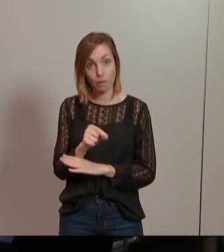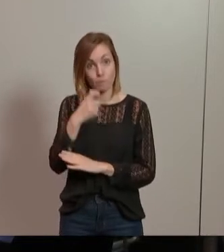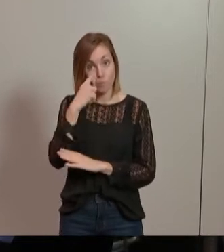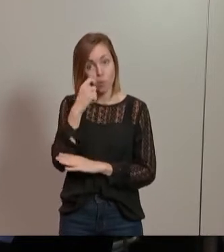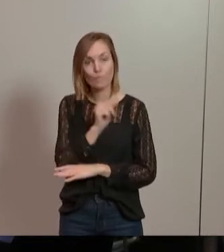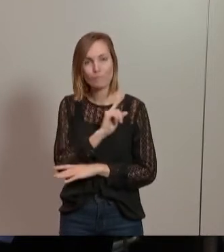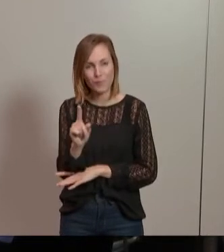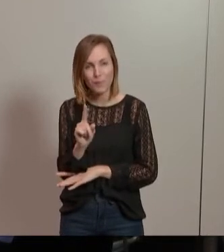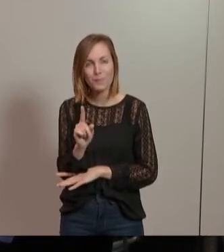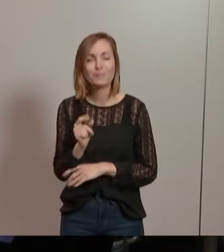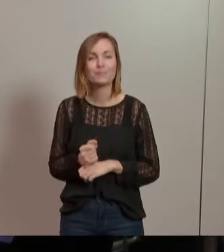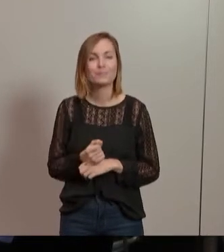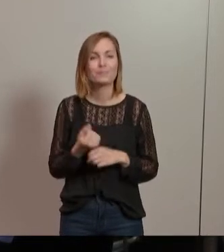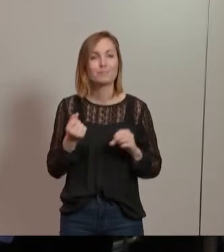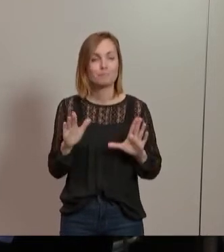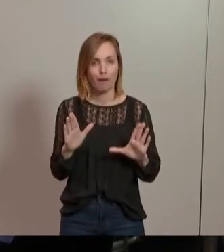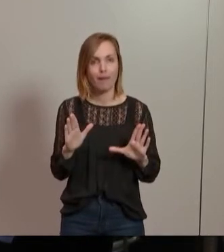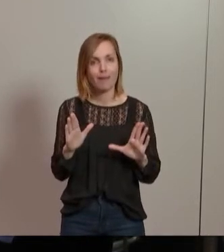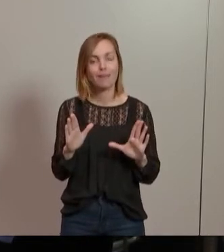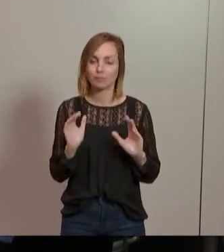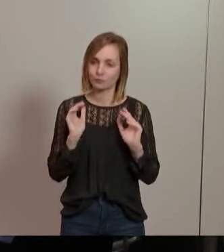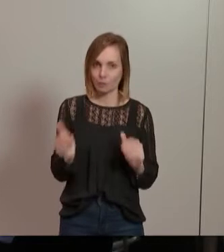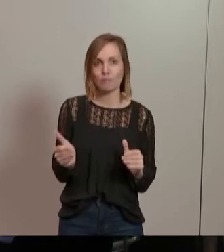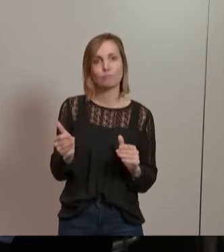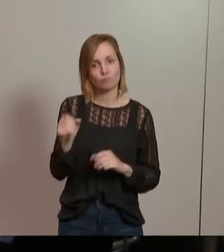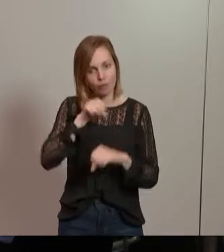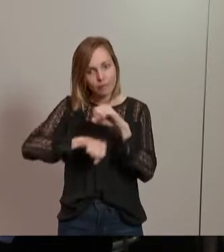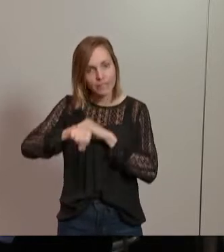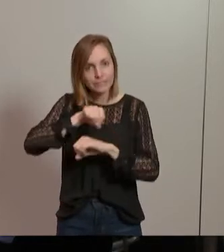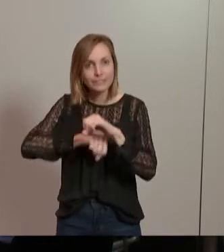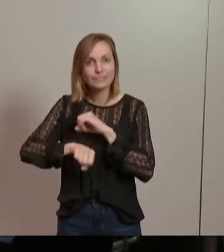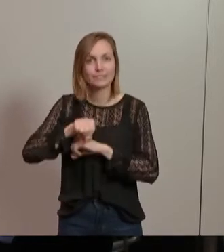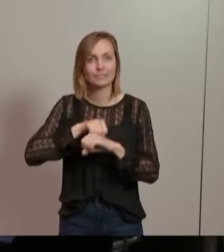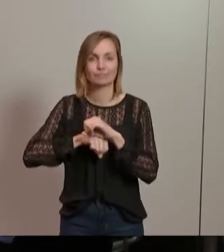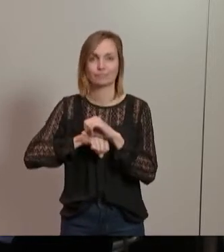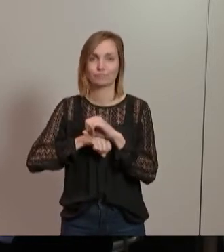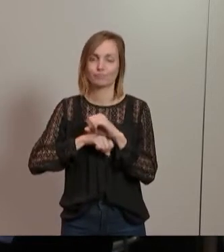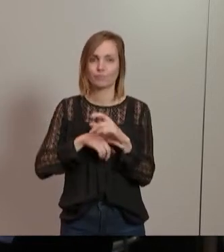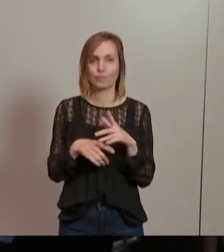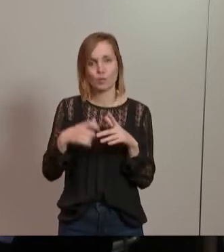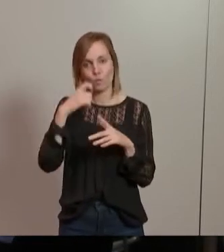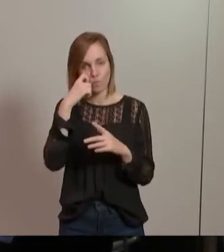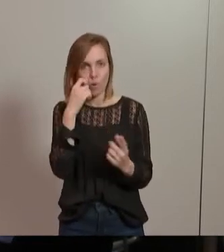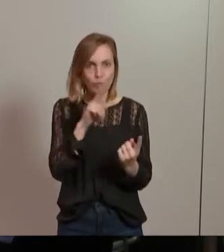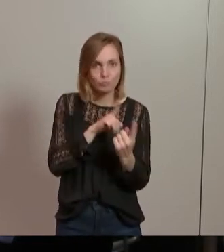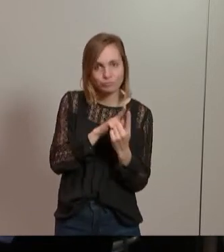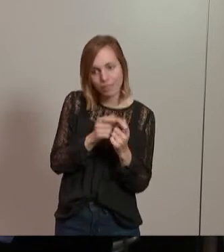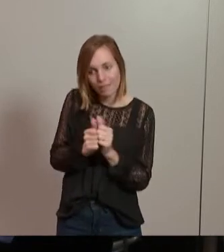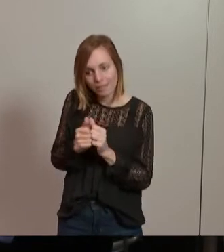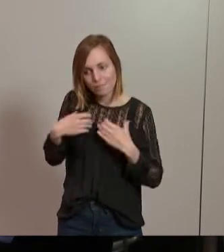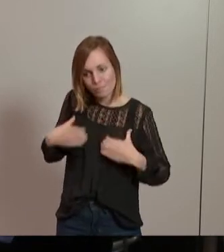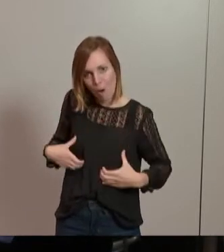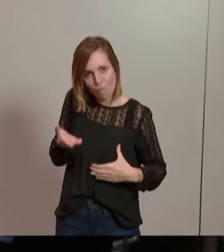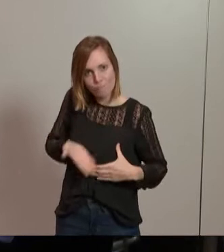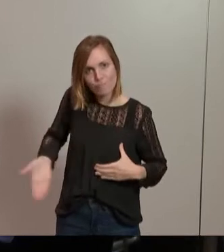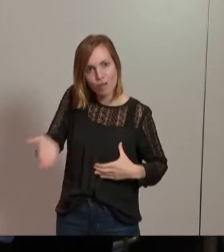physiquement. En revanche, des visites ont quand même été programmées avec les membres de la nouvelle commission accessibilité, notamment